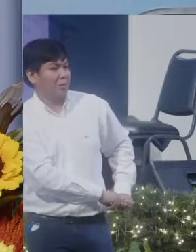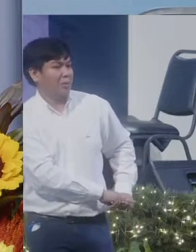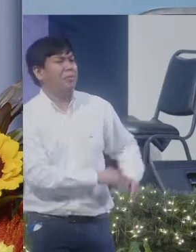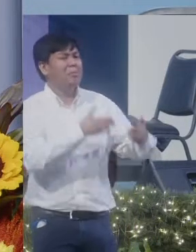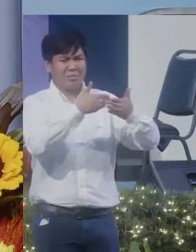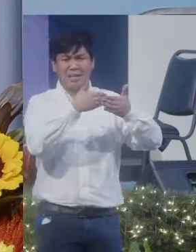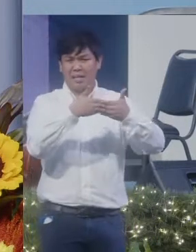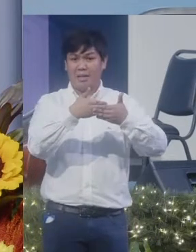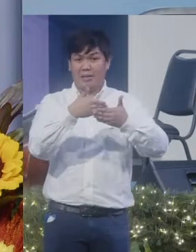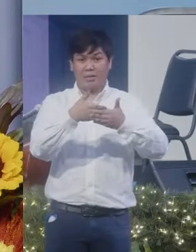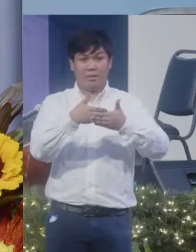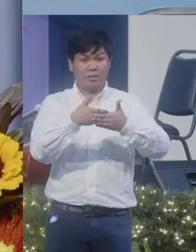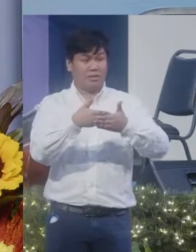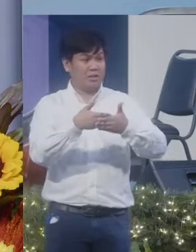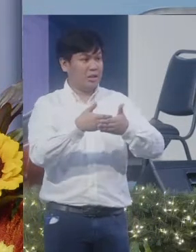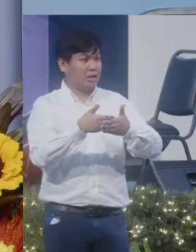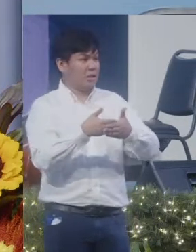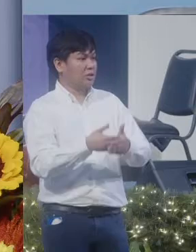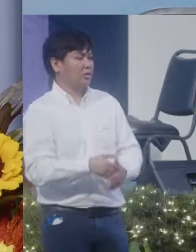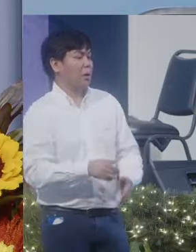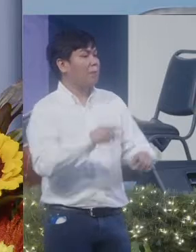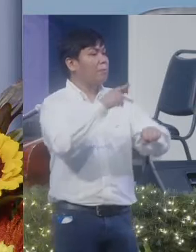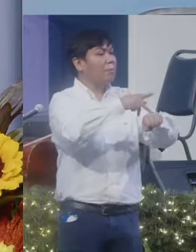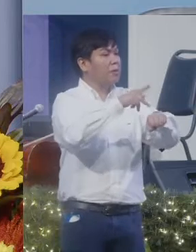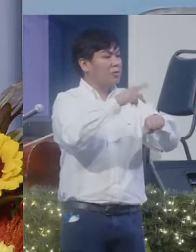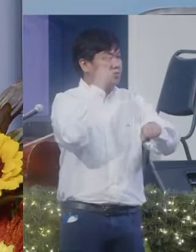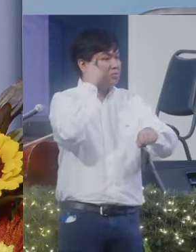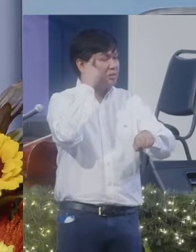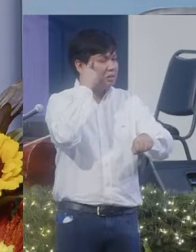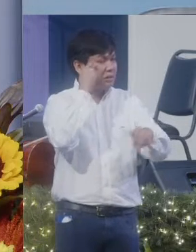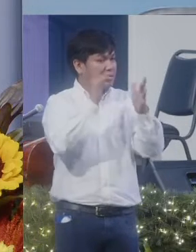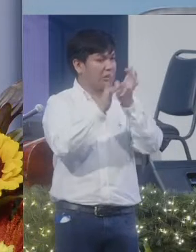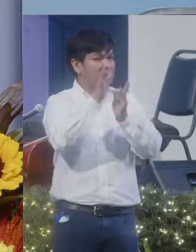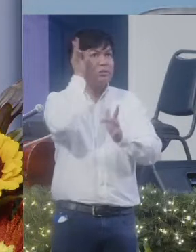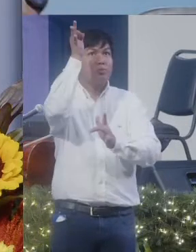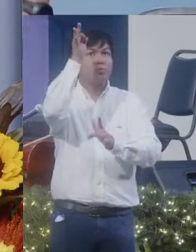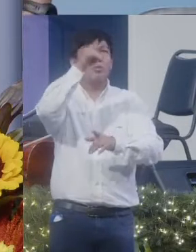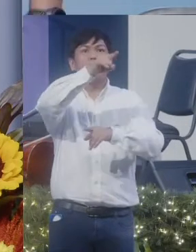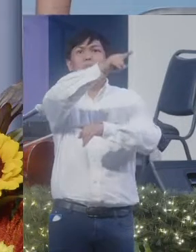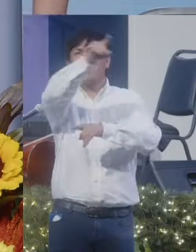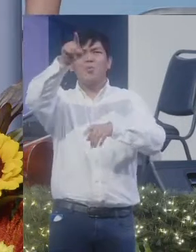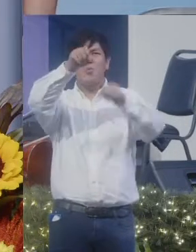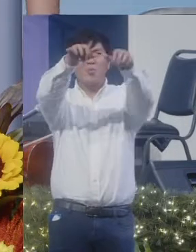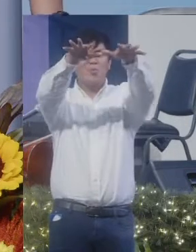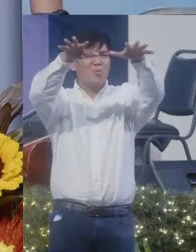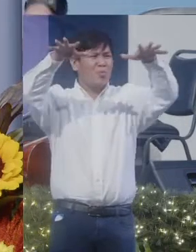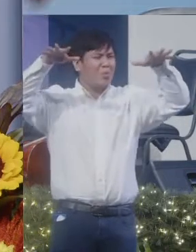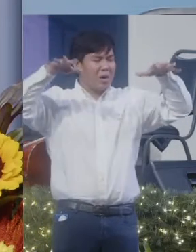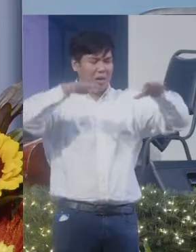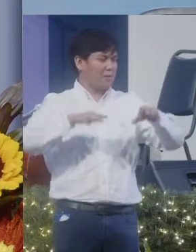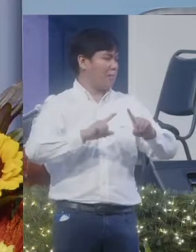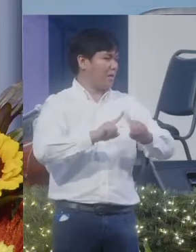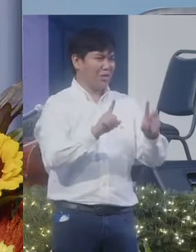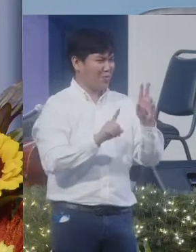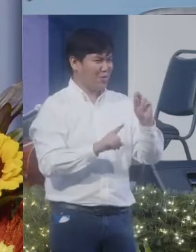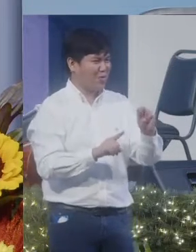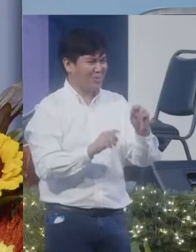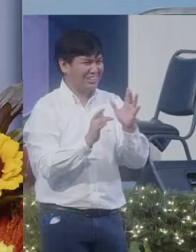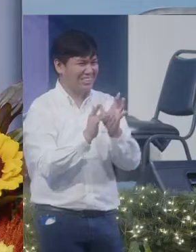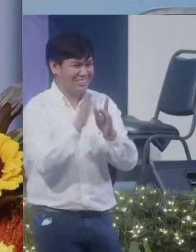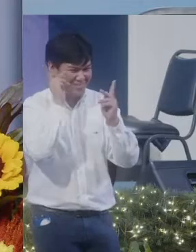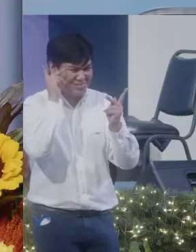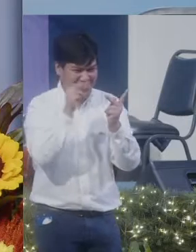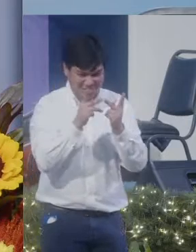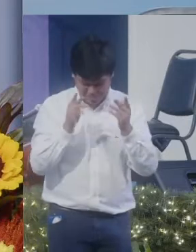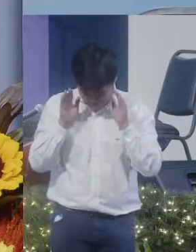Pero tiyak na si Simon, ang pangunahing audience niya doon sa boat na yon.